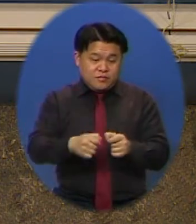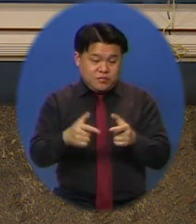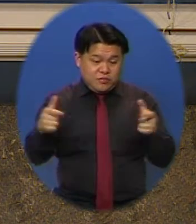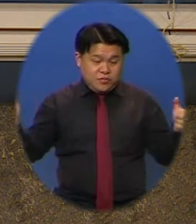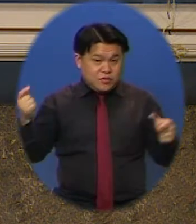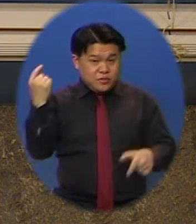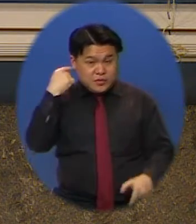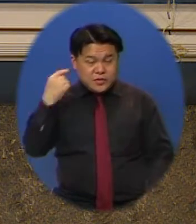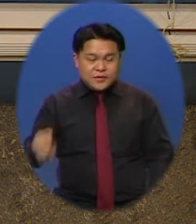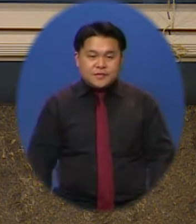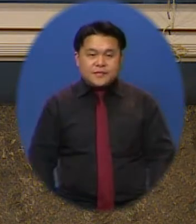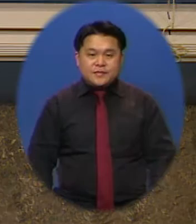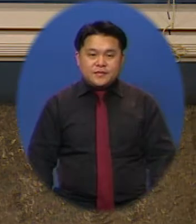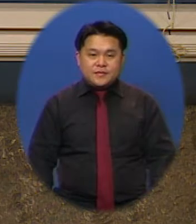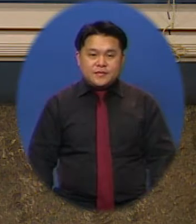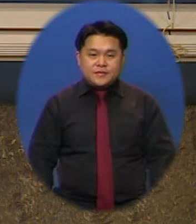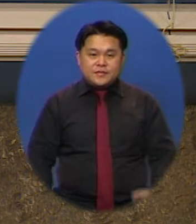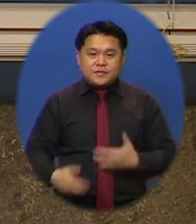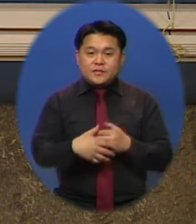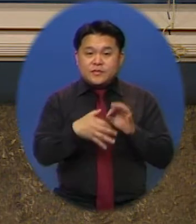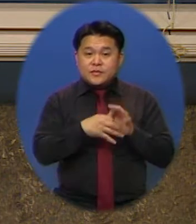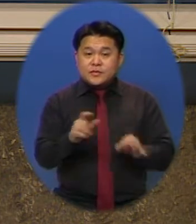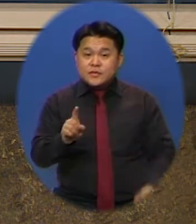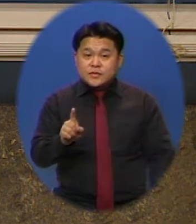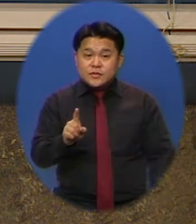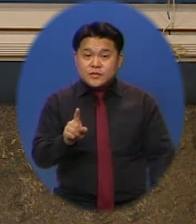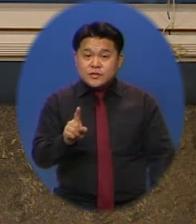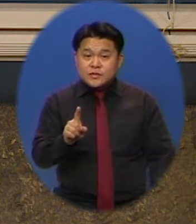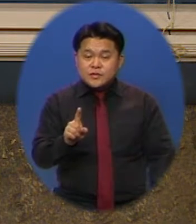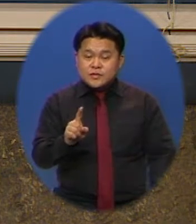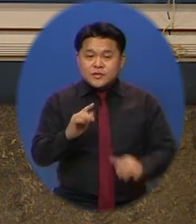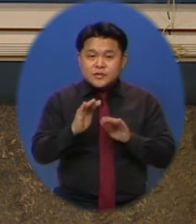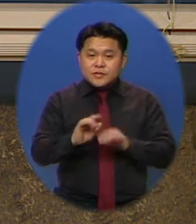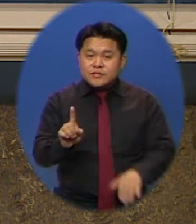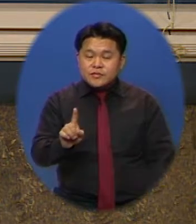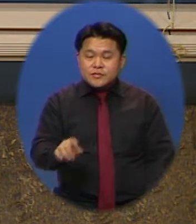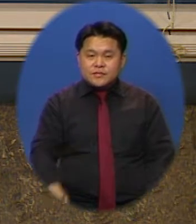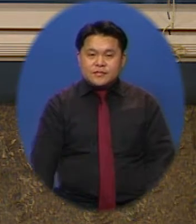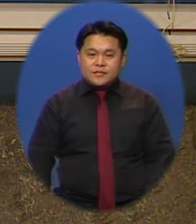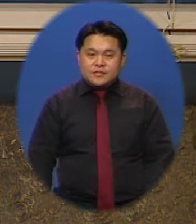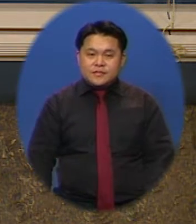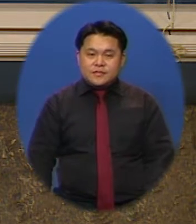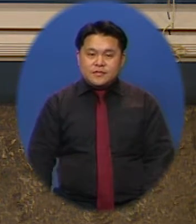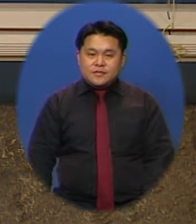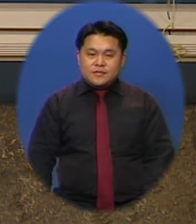저는 들었어요. 네, 의료 관련해서는 어떤 보장 범위가 확대가 되나요?